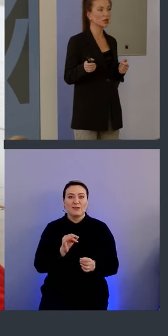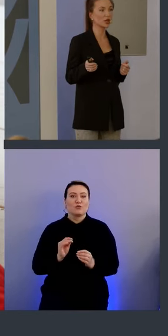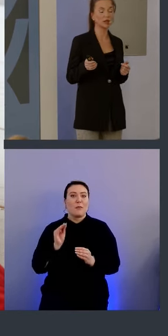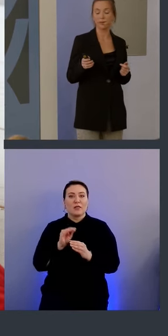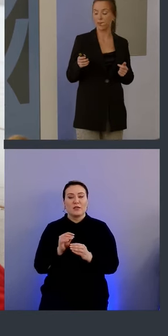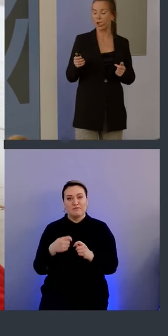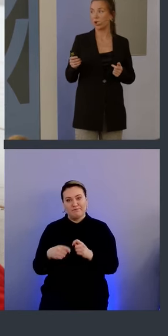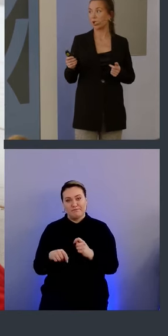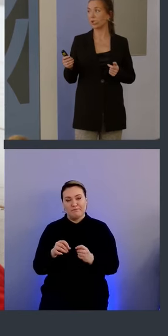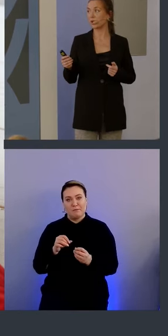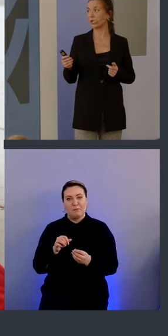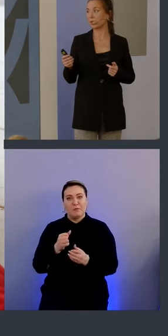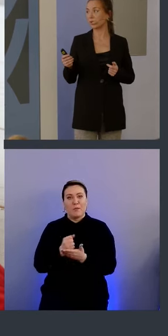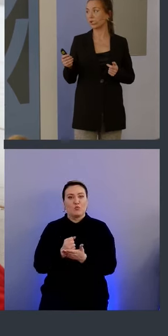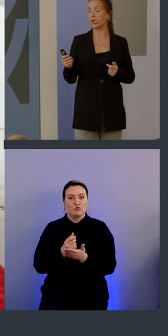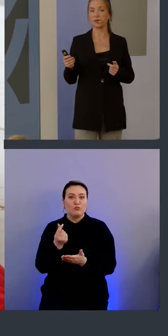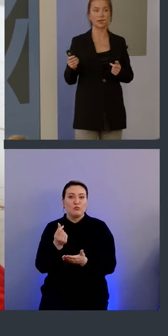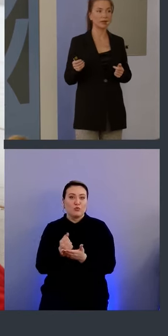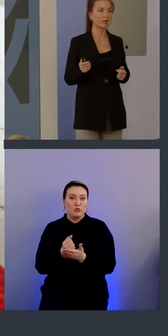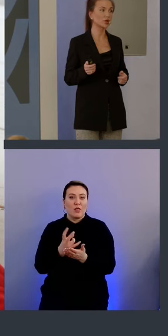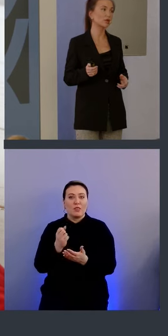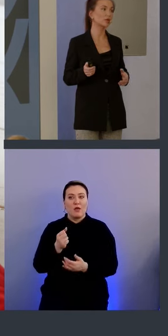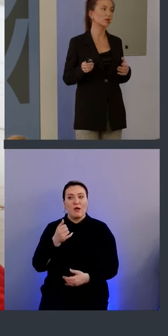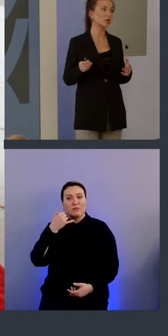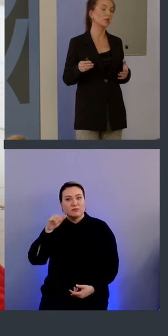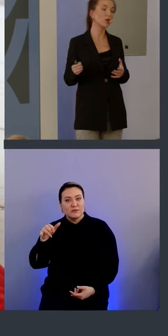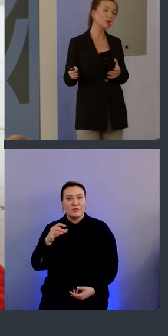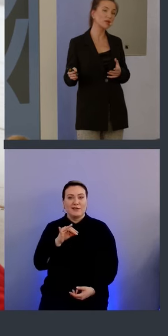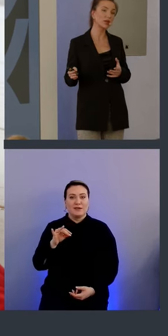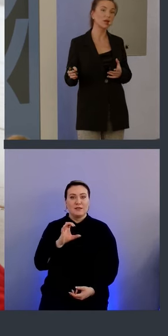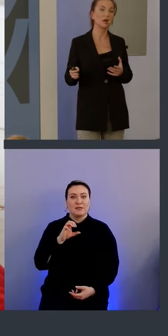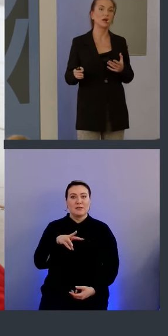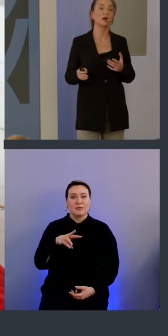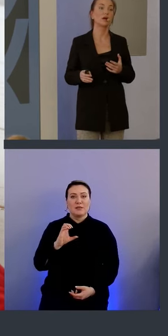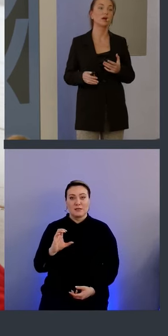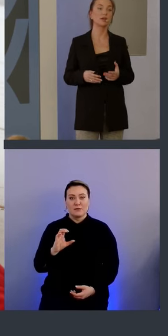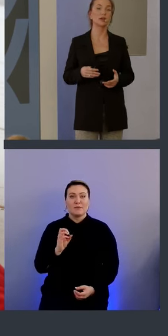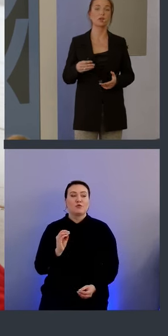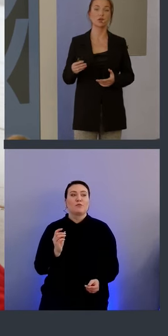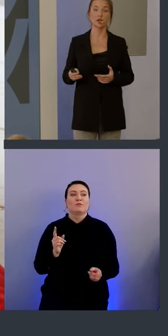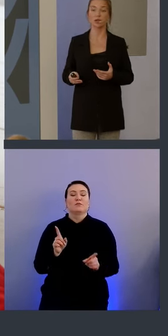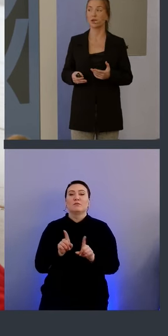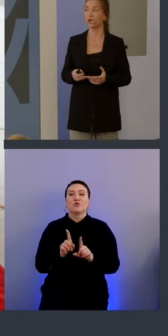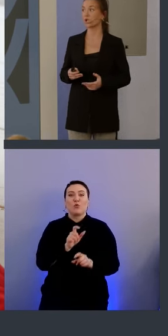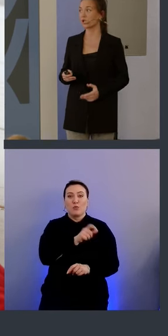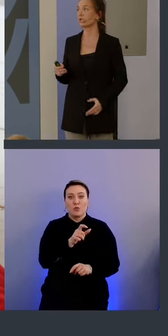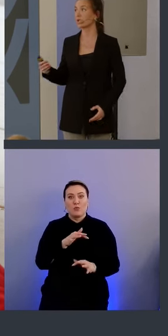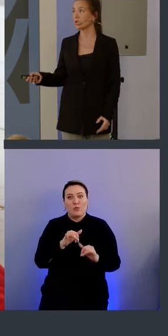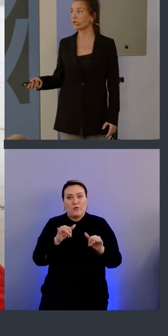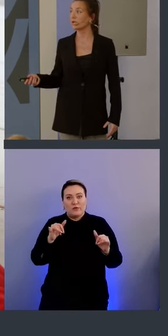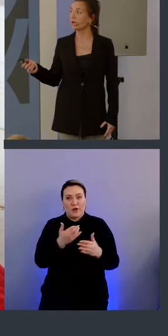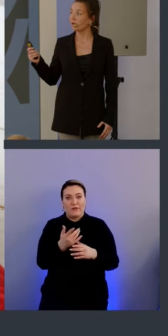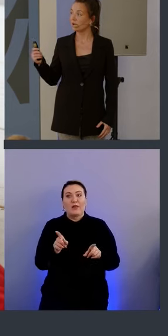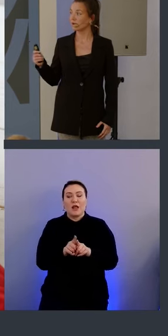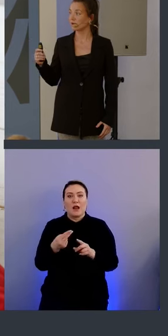дополнительные бюджеты на смс-ки и звонки. Причем с ростом пользователей эти бюджеты также начинают